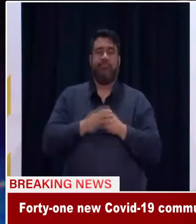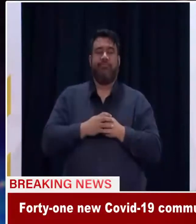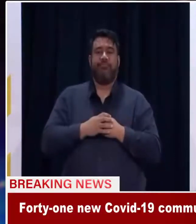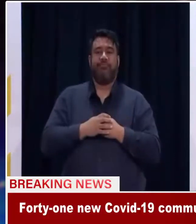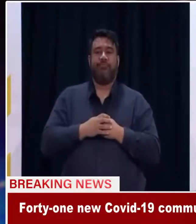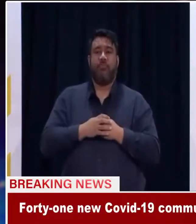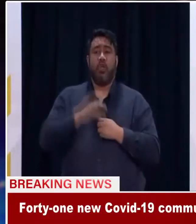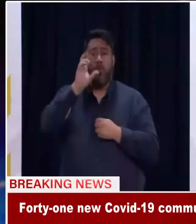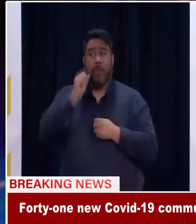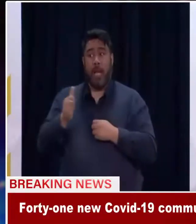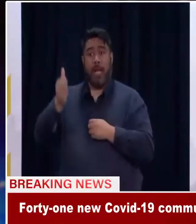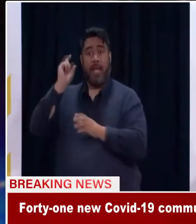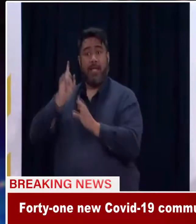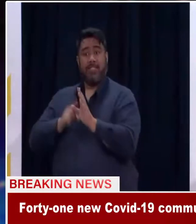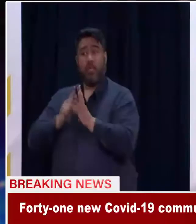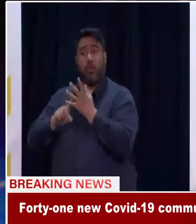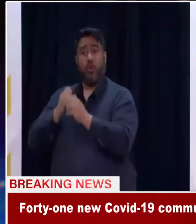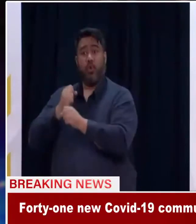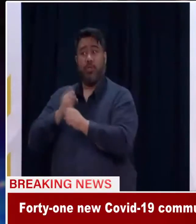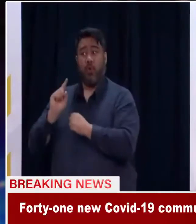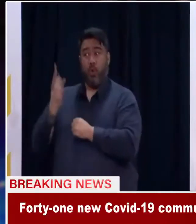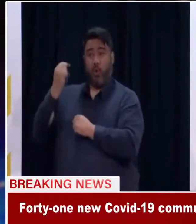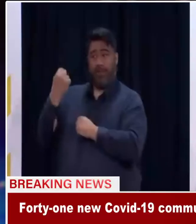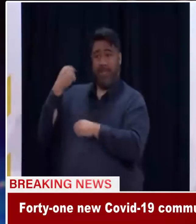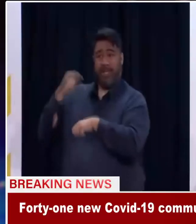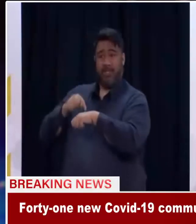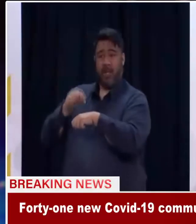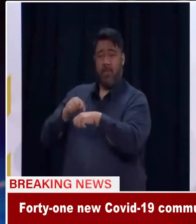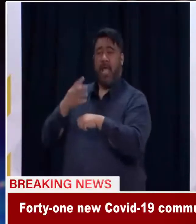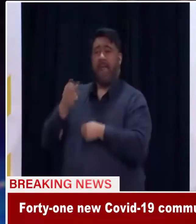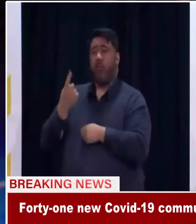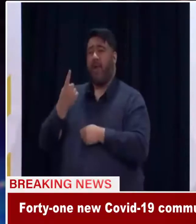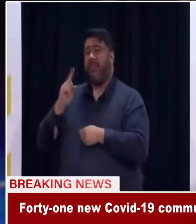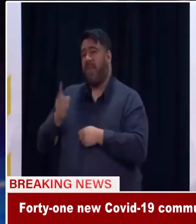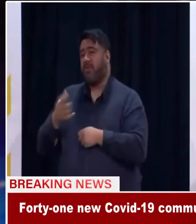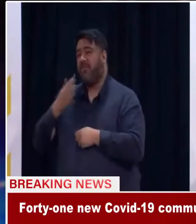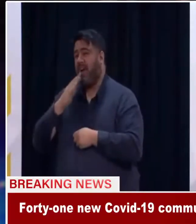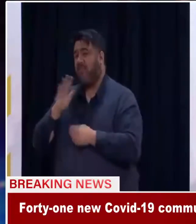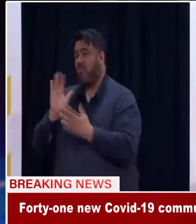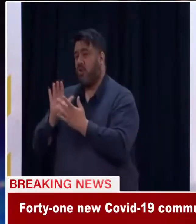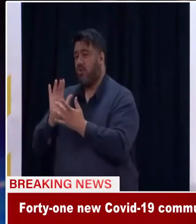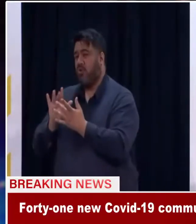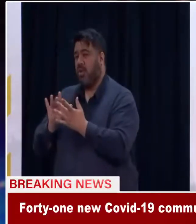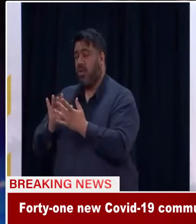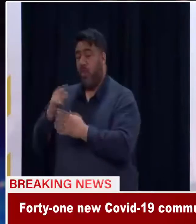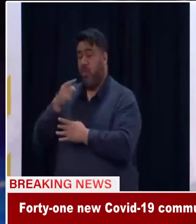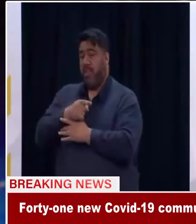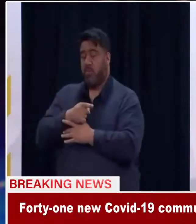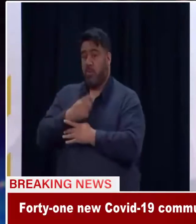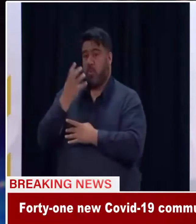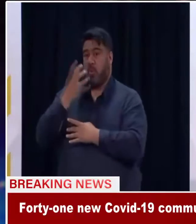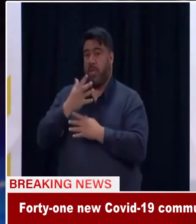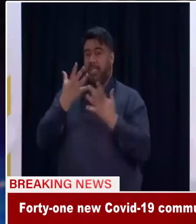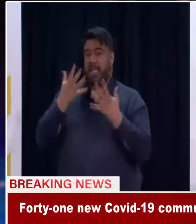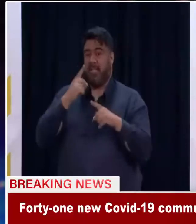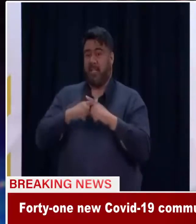ਇਸ ਆਊਟਬ੍ਰੇਕ ਦੇ ਵਿੱਚ ਸਮੂਨ ਕਮਿਊਨਿਟੀ ਦੇ ਨਾਲ ਸੰਬੰਧਿਤ ਨੇ ਕਿਉਂਕਿ ਅਸੈਂਬਲੀ ਆਫ ਗੋਡ ਚਰਚ ਮੈਂਗਰੀ ਦੇ ਨਾਲ